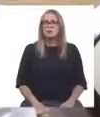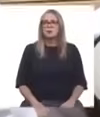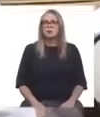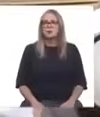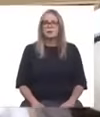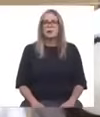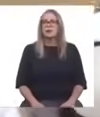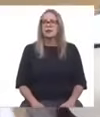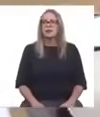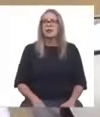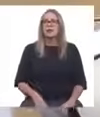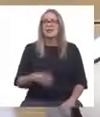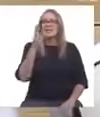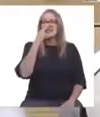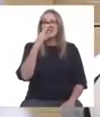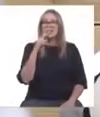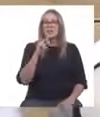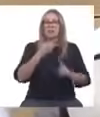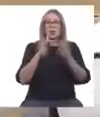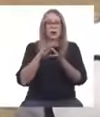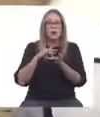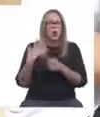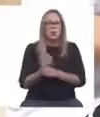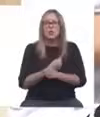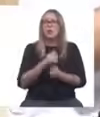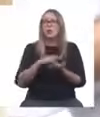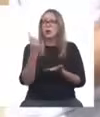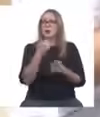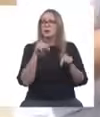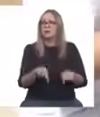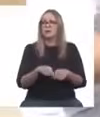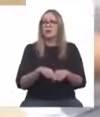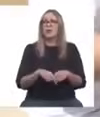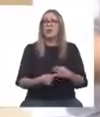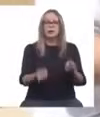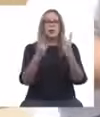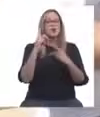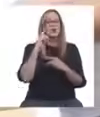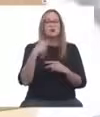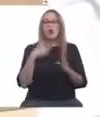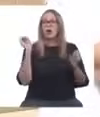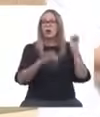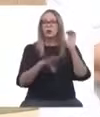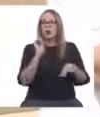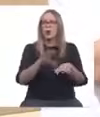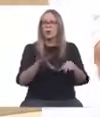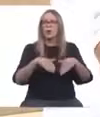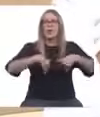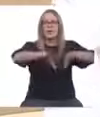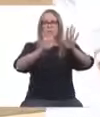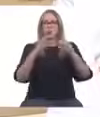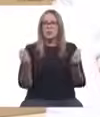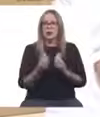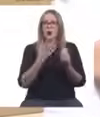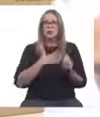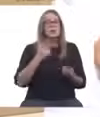ניסיתי להשיג בכל מיני מקומות, לא הצלחתי להשיג. המקום היחידי שהצלחתי להשיג זה פה. זה מאוד חשוב לדעת שאנחנו לא זורקים להם. הנה, קחו ציוד. אנחנו רוצים לדעת את